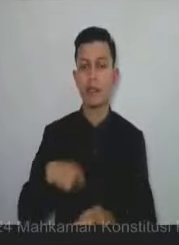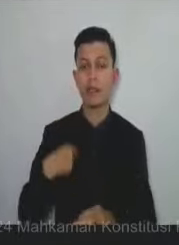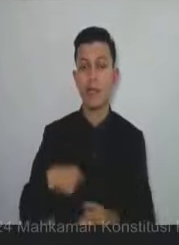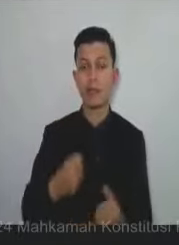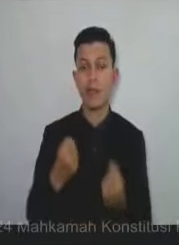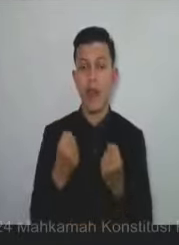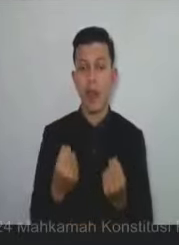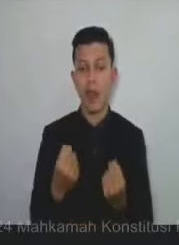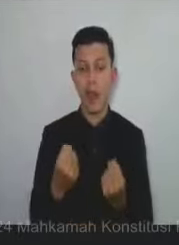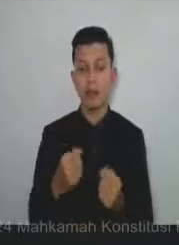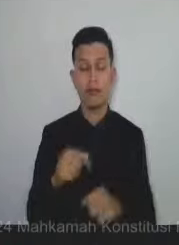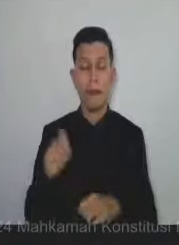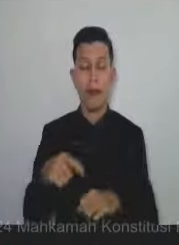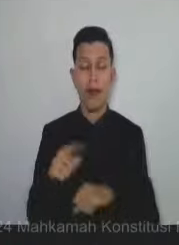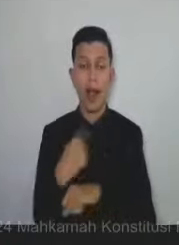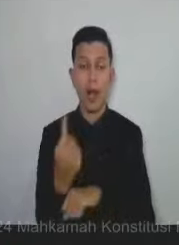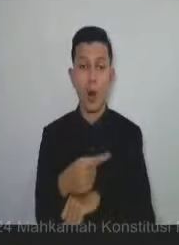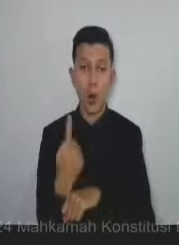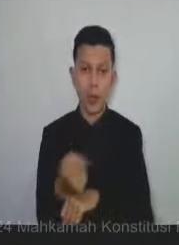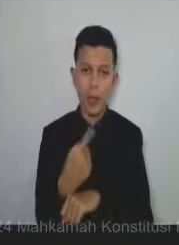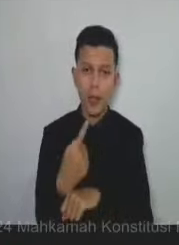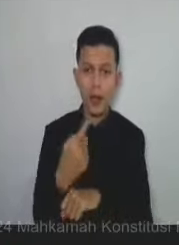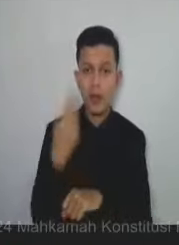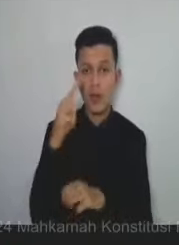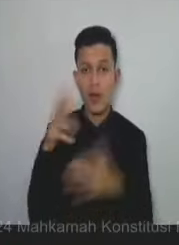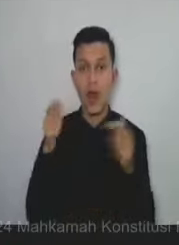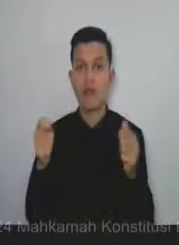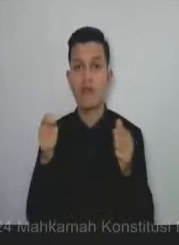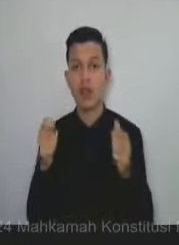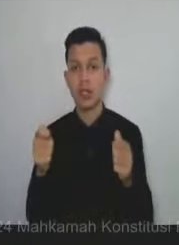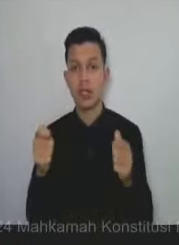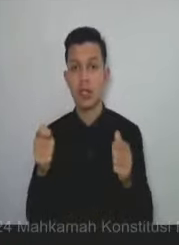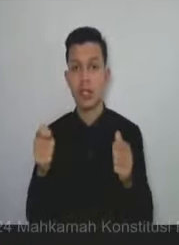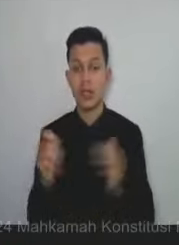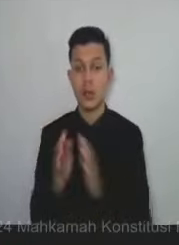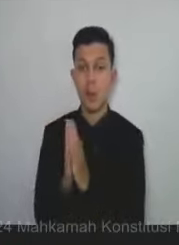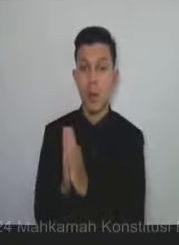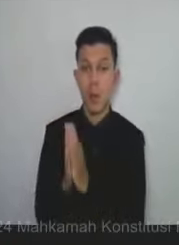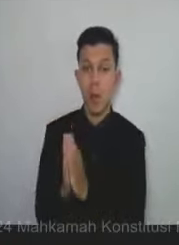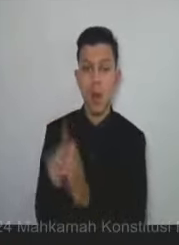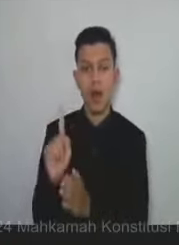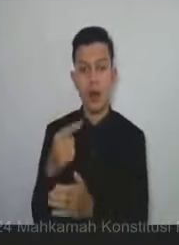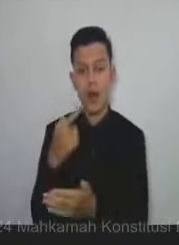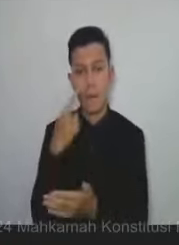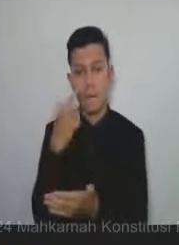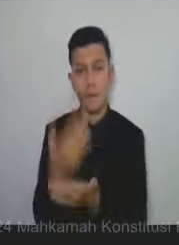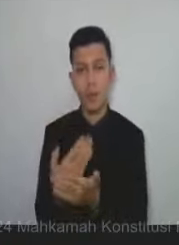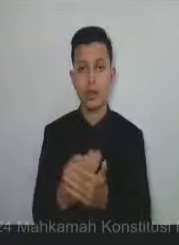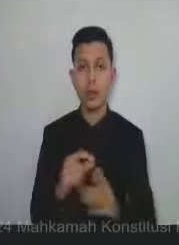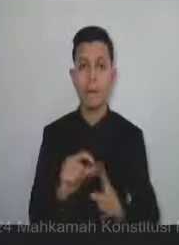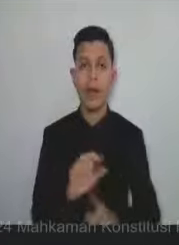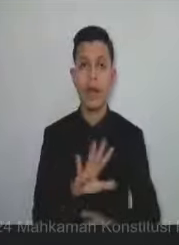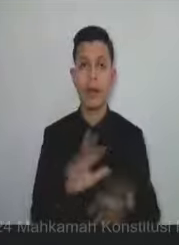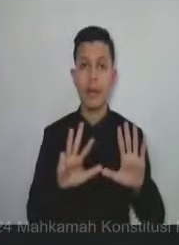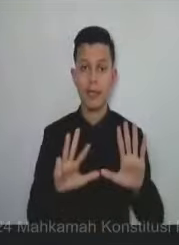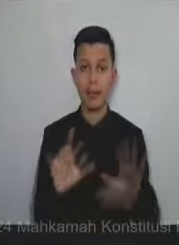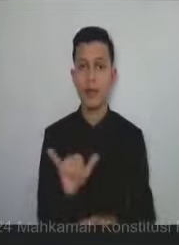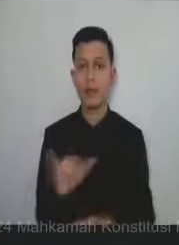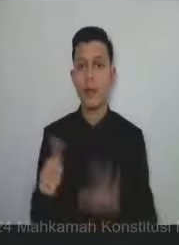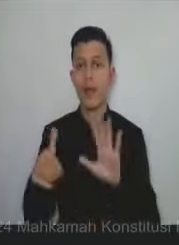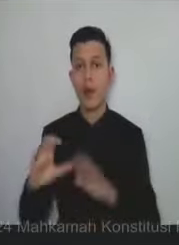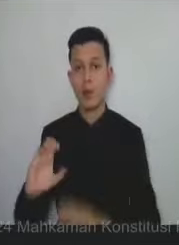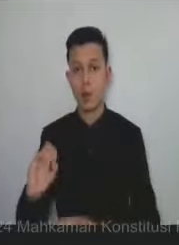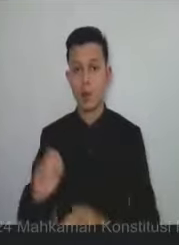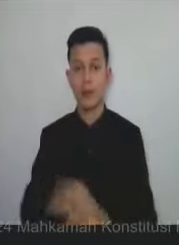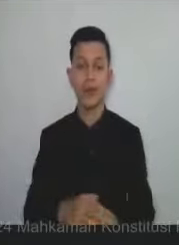helikopter untuk melakukan kampanye. Pemohon mengajukan bukti P59 dan bukti 60. Bawaslu